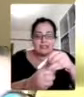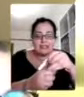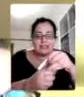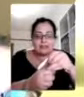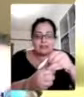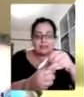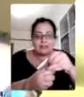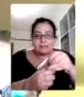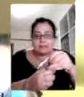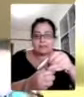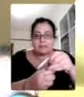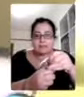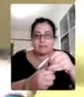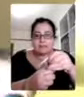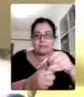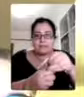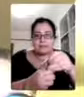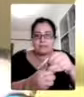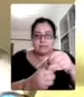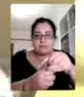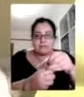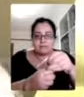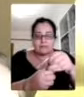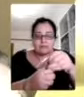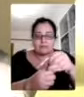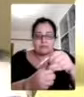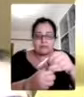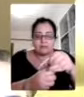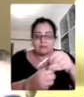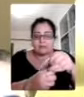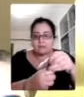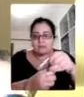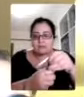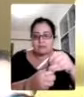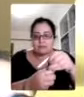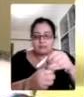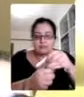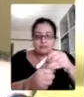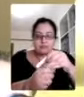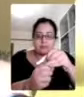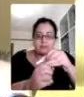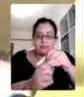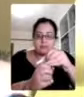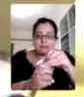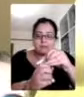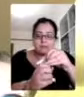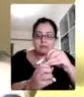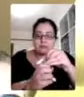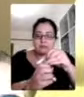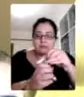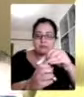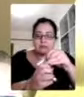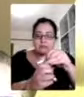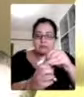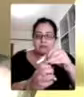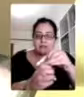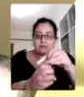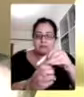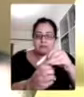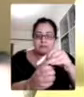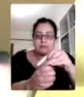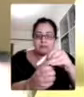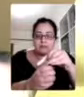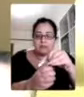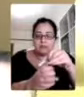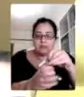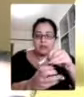Gelmiyor Yani ama bilmiyorum. Büyük bir sipariş vermiş. Yani Danish Pipe Shop büyük bir sipariş geçmiş. O sipariş geldiği zaman o içinden çıkandan benim de